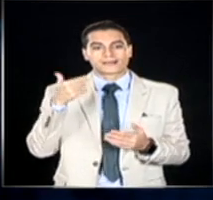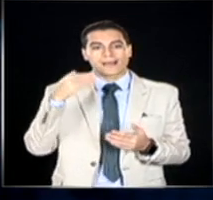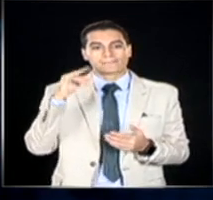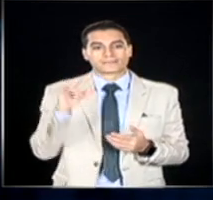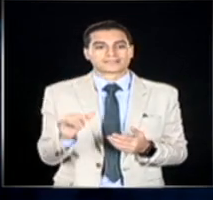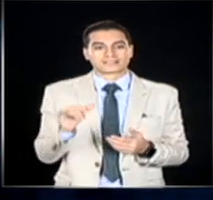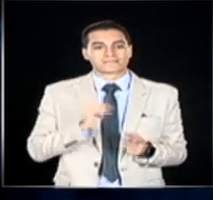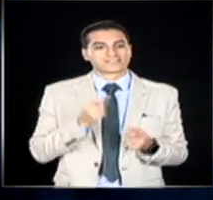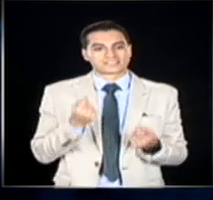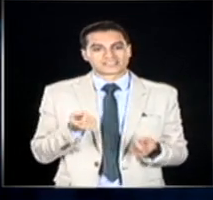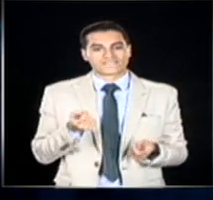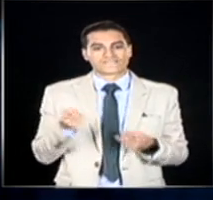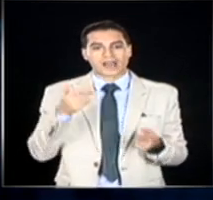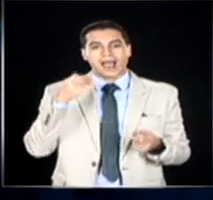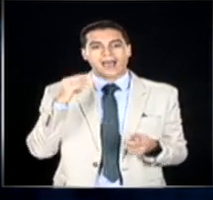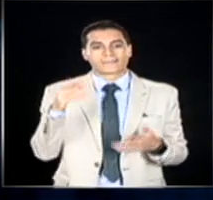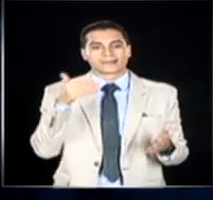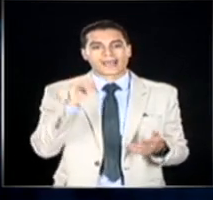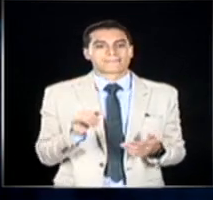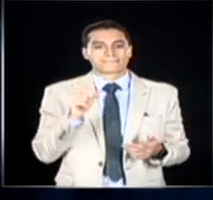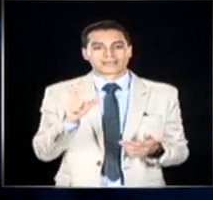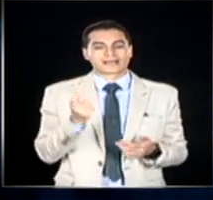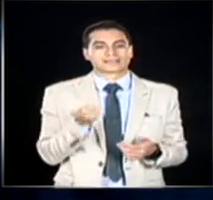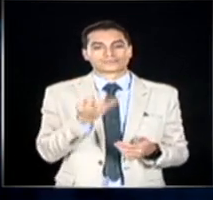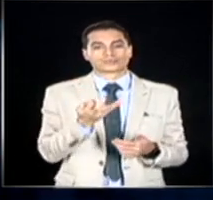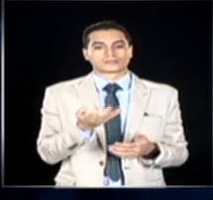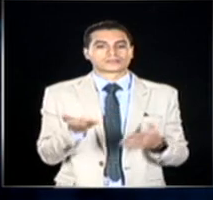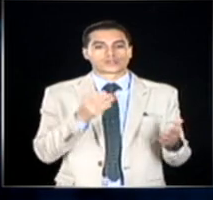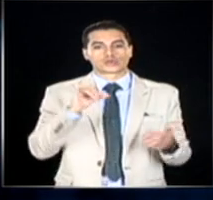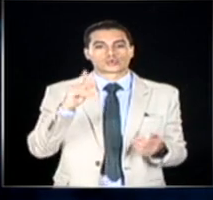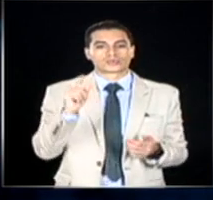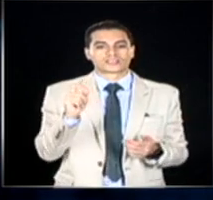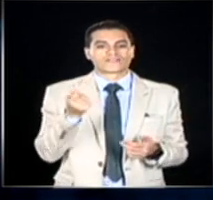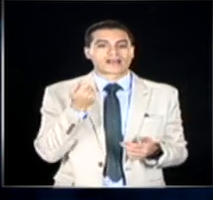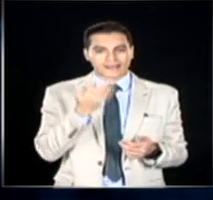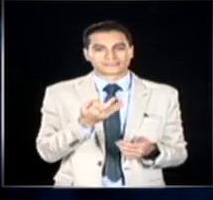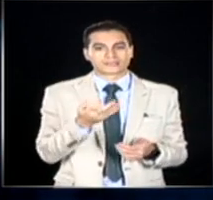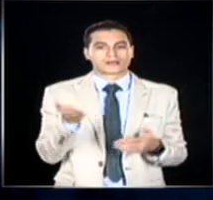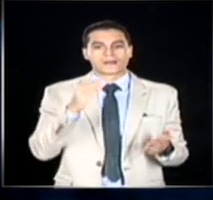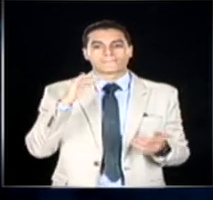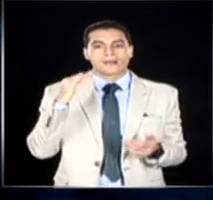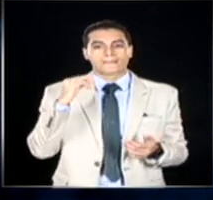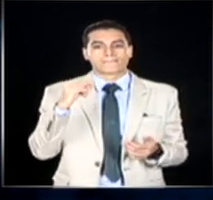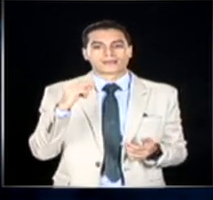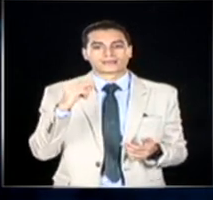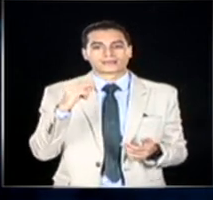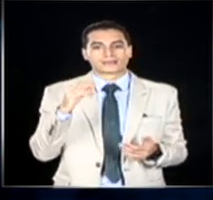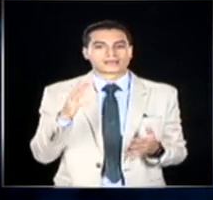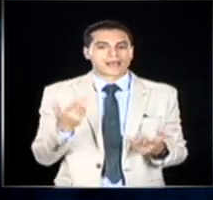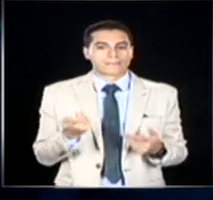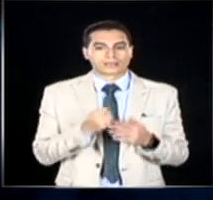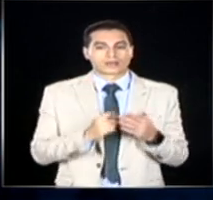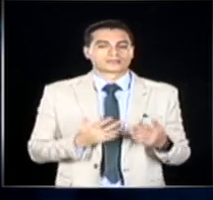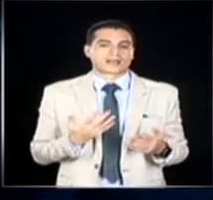مفيش نقاط، أحمد أمين 35، يوسف أحمد 35، محمد أبو